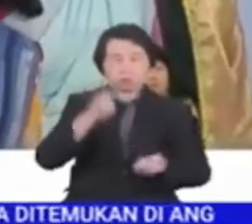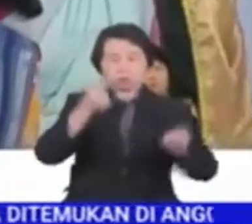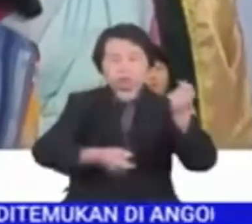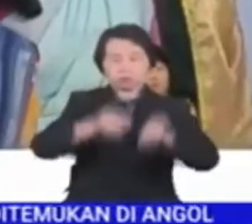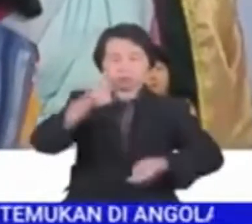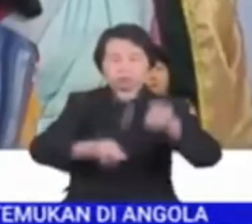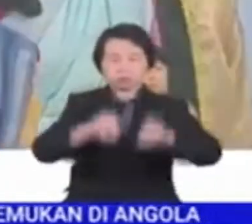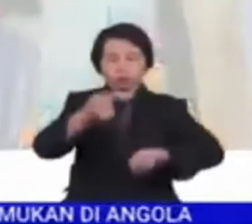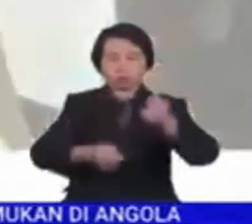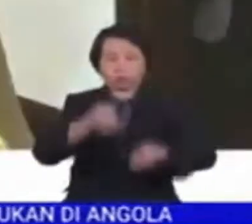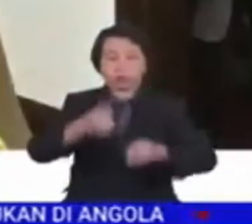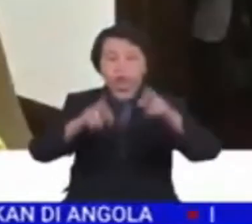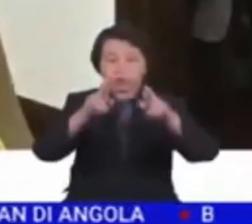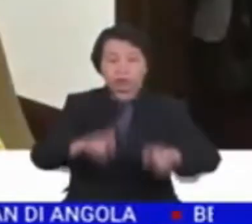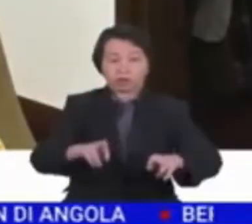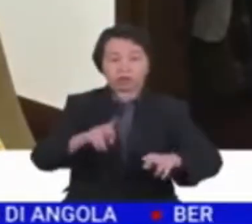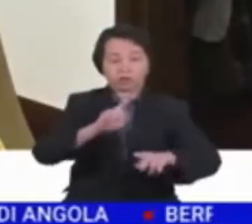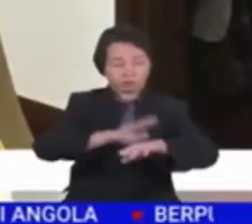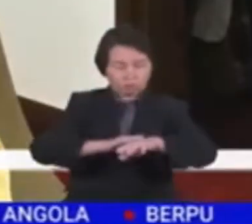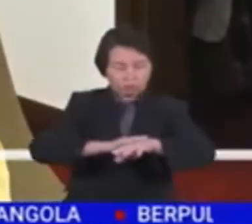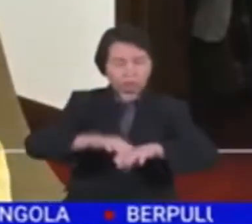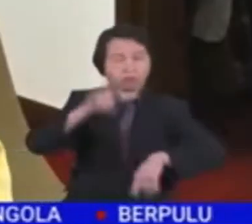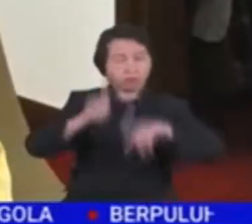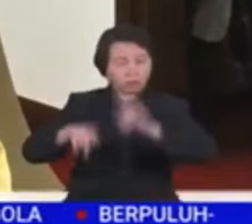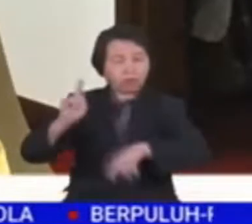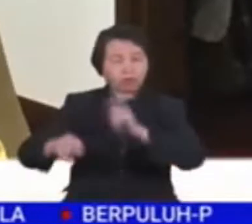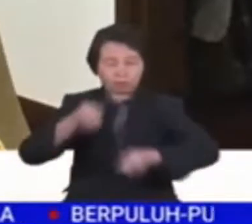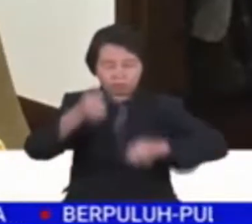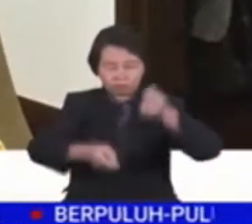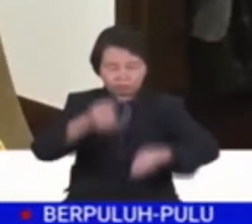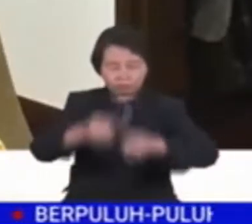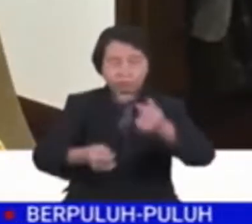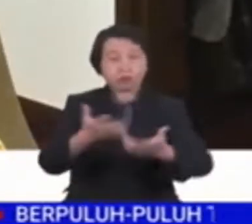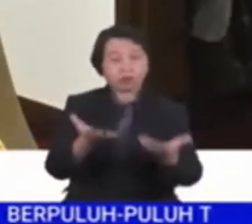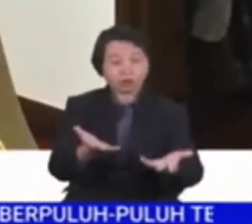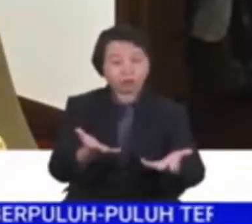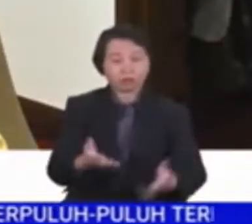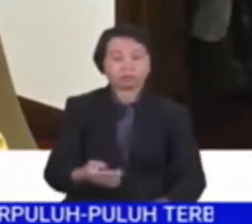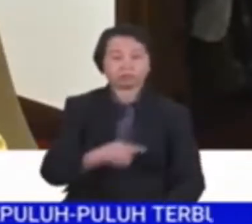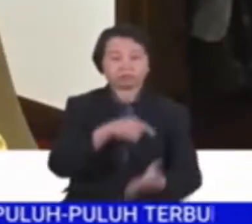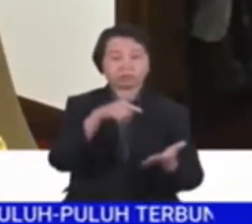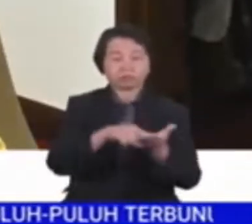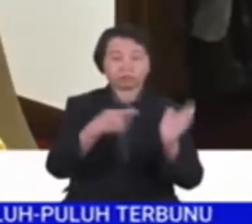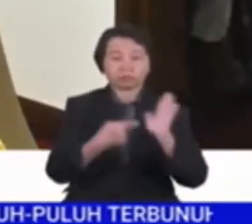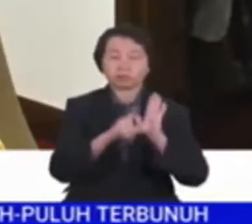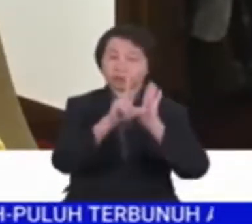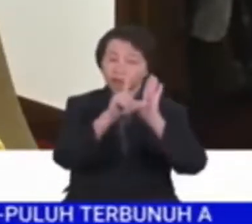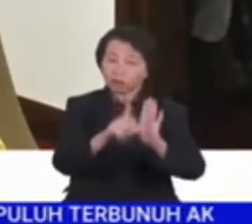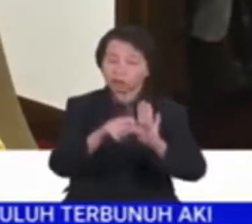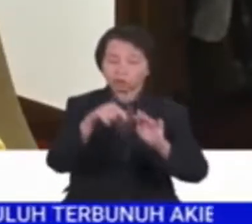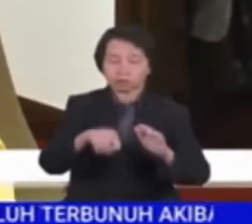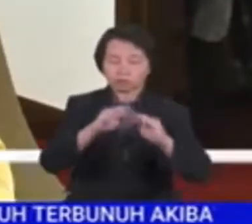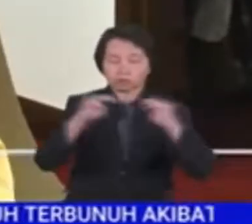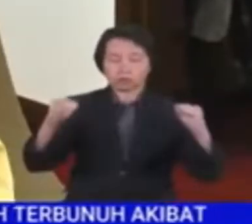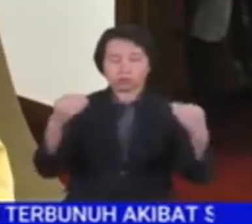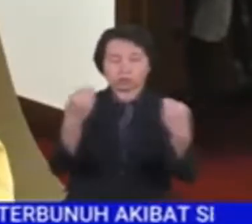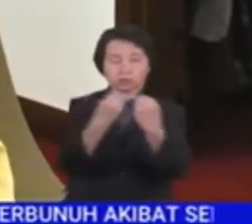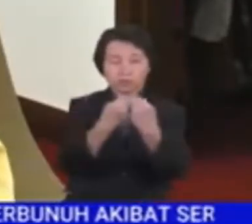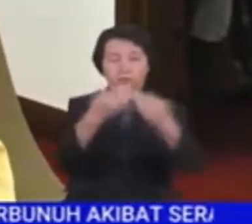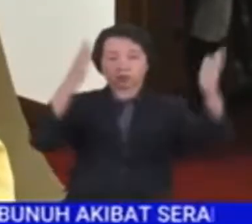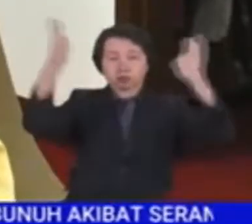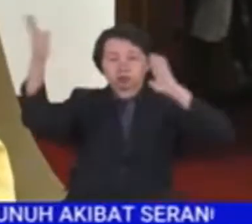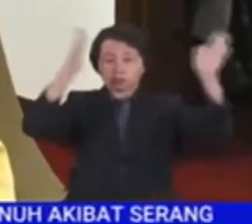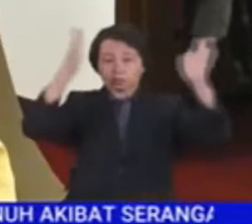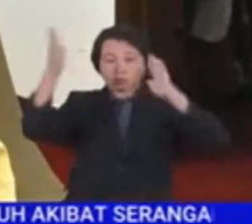rakyat berbilang bangsa. Yang ini dapat melambangkan bahawa masyarakat di